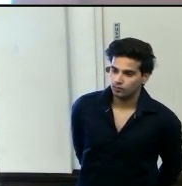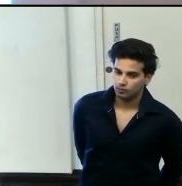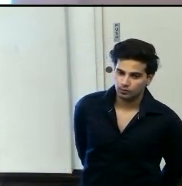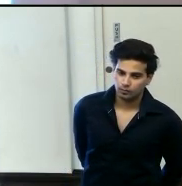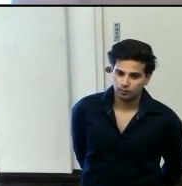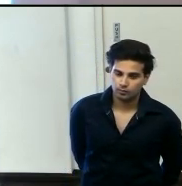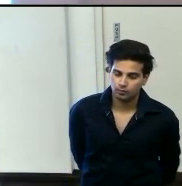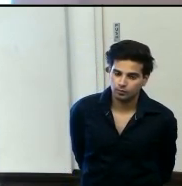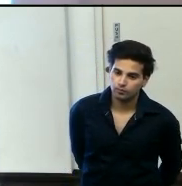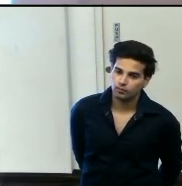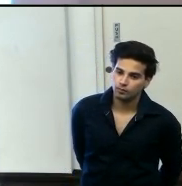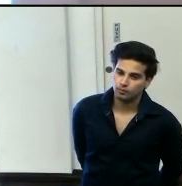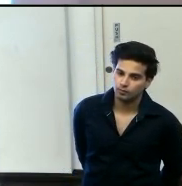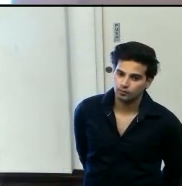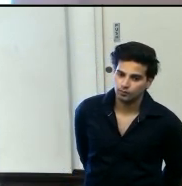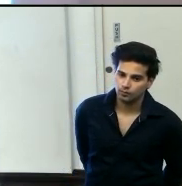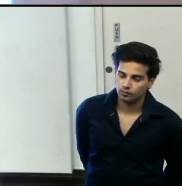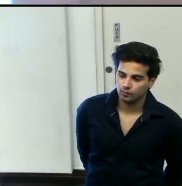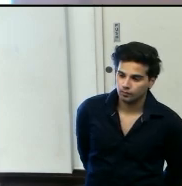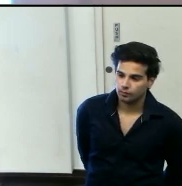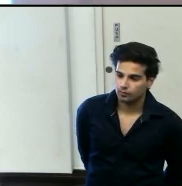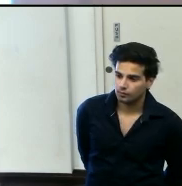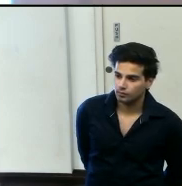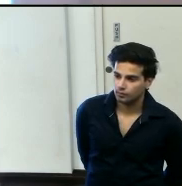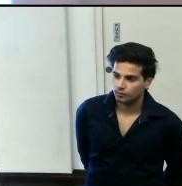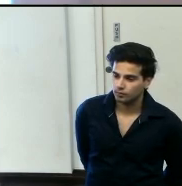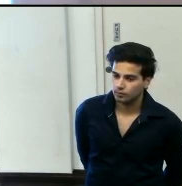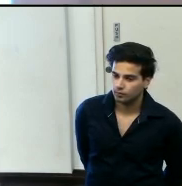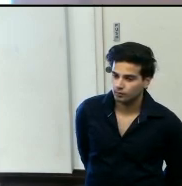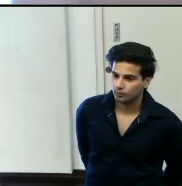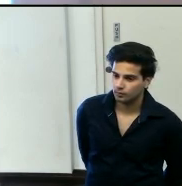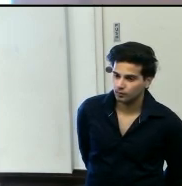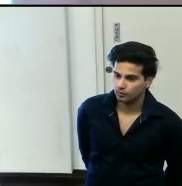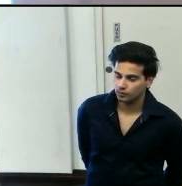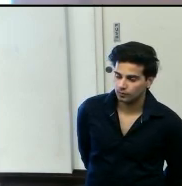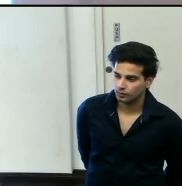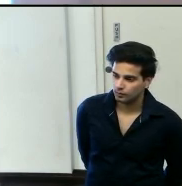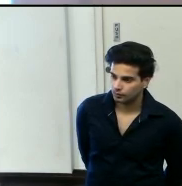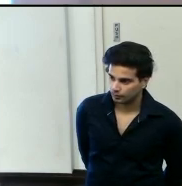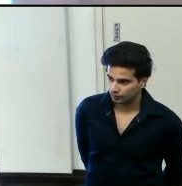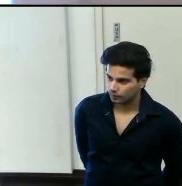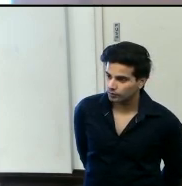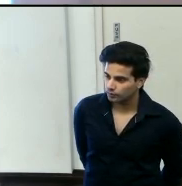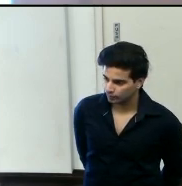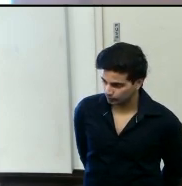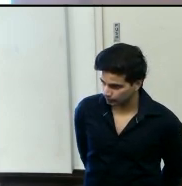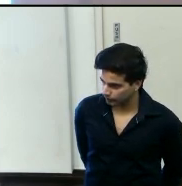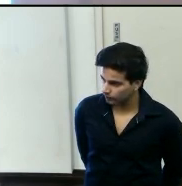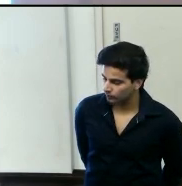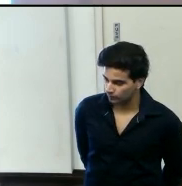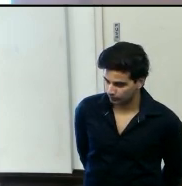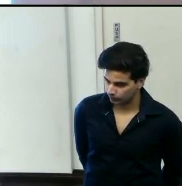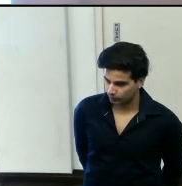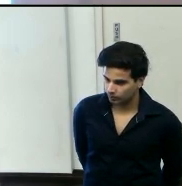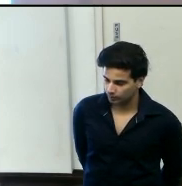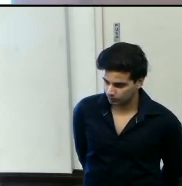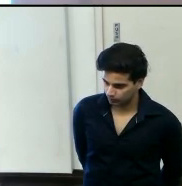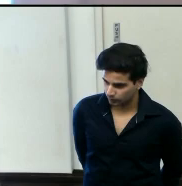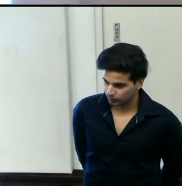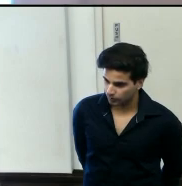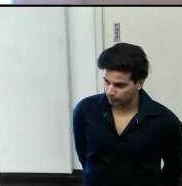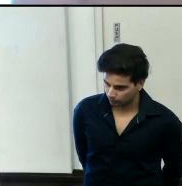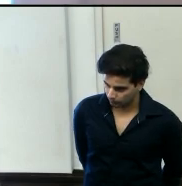ಅಲ್ಲಿ ಅವಕಾಶವೇ ಇಲ್ದಂಗೆ ಅದರಲ್ಲಿ ಪೂರಾ ದೇಹ ಸಮೇತ ಒಂದು ಬಾಡಿಲಿ ಝೋನ್ ಅಂತ ಹೇಳ್ತೀವಿ ಕ್ರಿಯೇಟಿವ್ ಇದರಲ್ಲಿ. ಆ